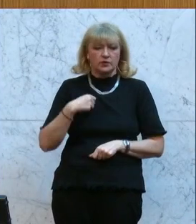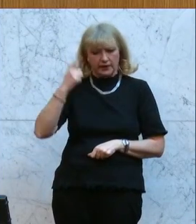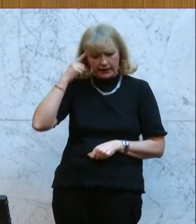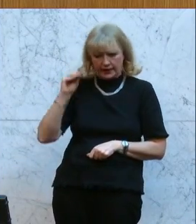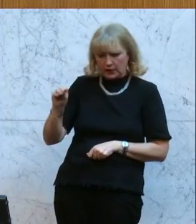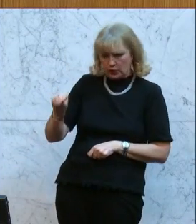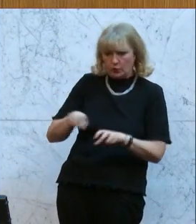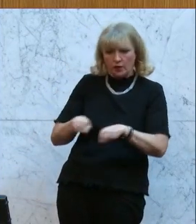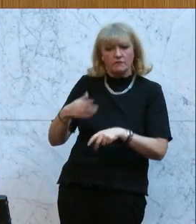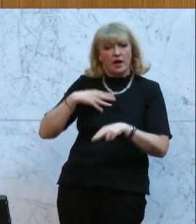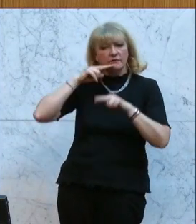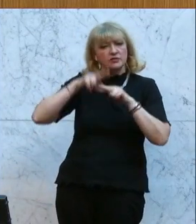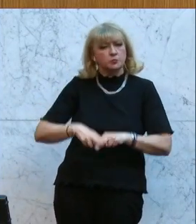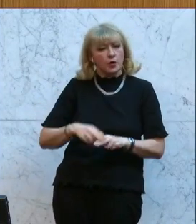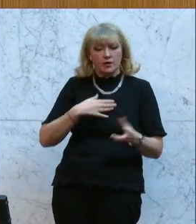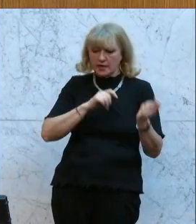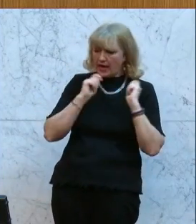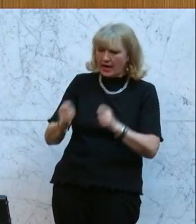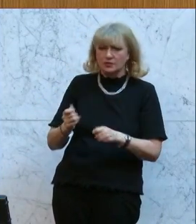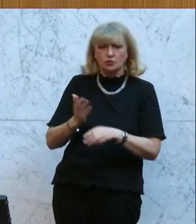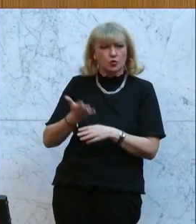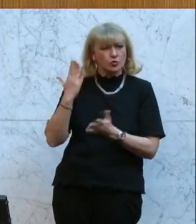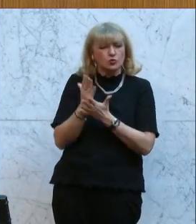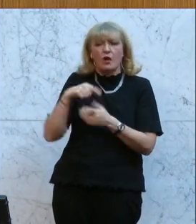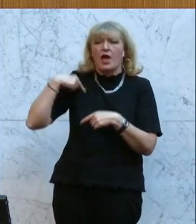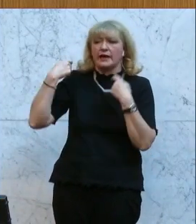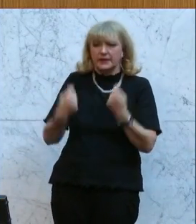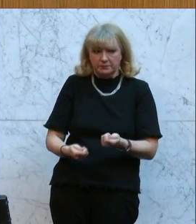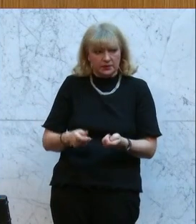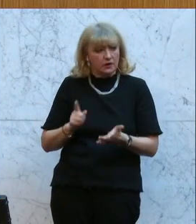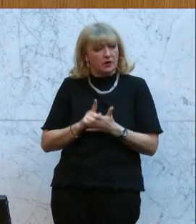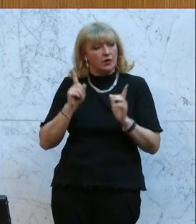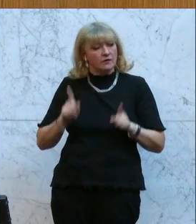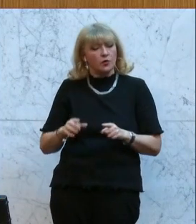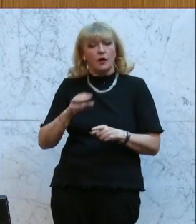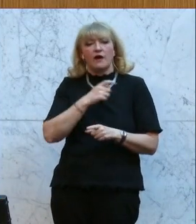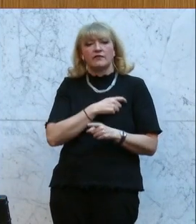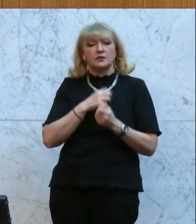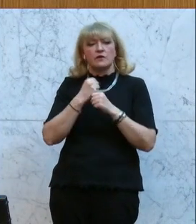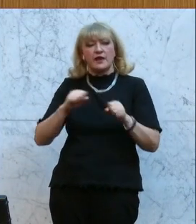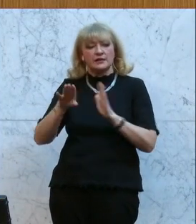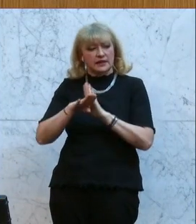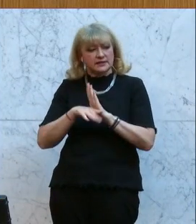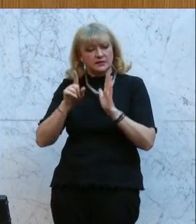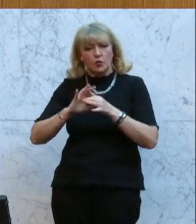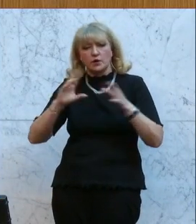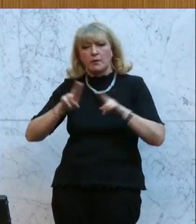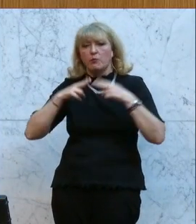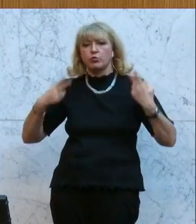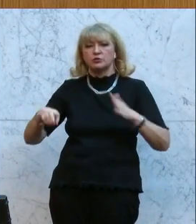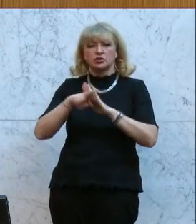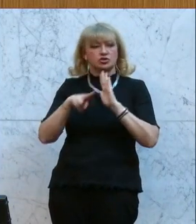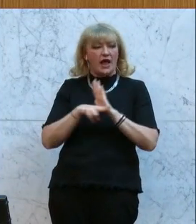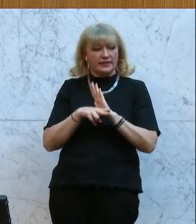auch an ihre Versprechen und setzen unsere Anträge, die es schon längst gibt, für ein Informationsfreiheitsgesetz und einen unabhängigen Bundesstaatsanwalt